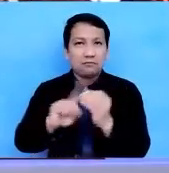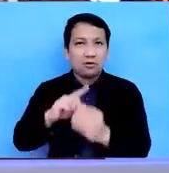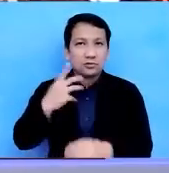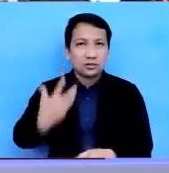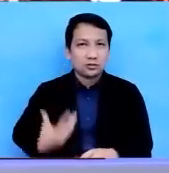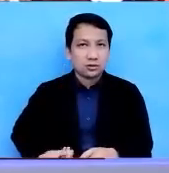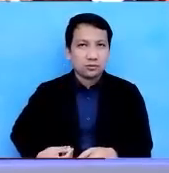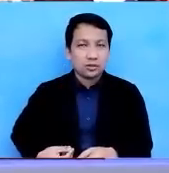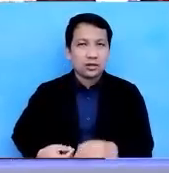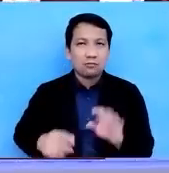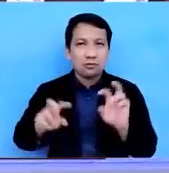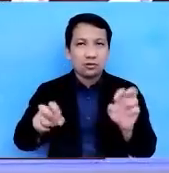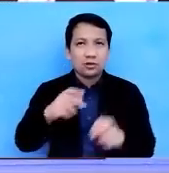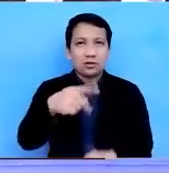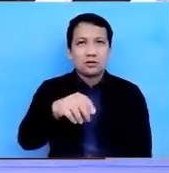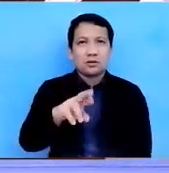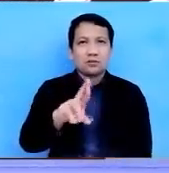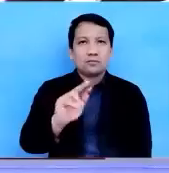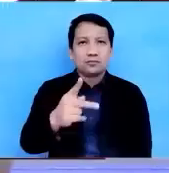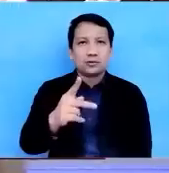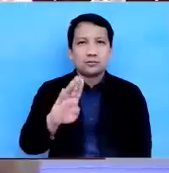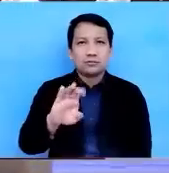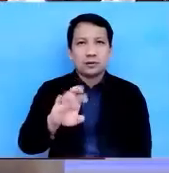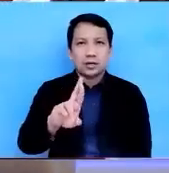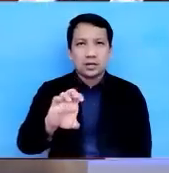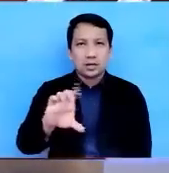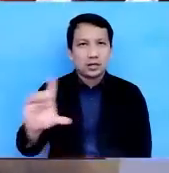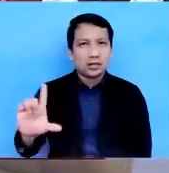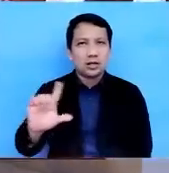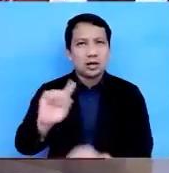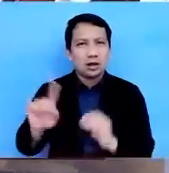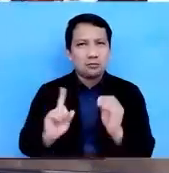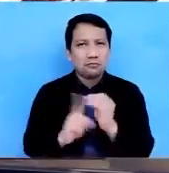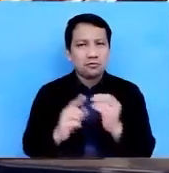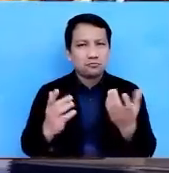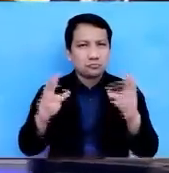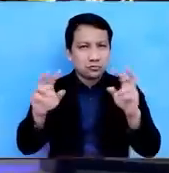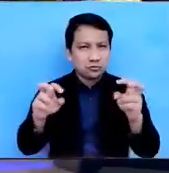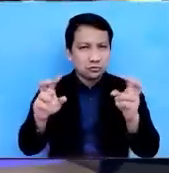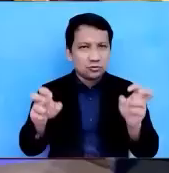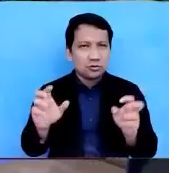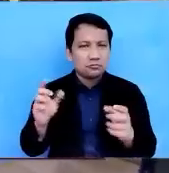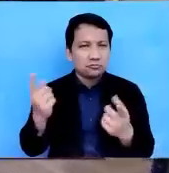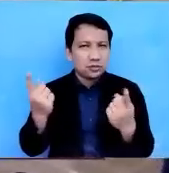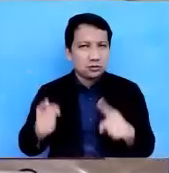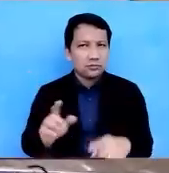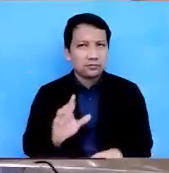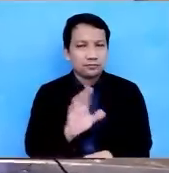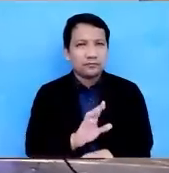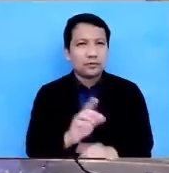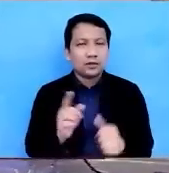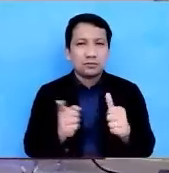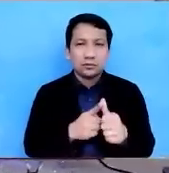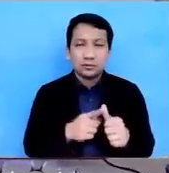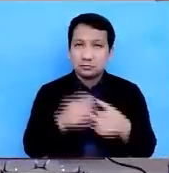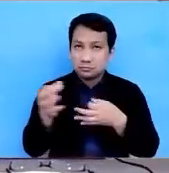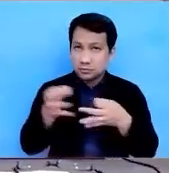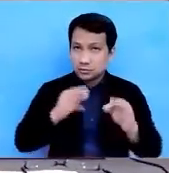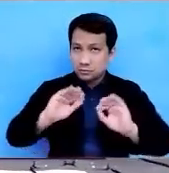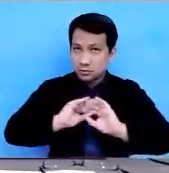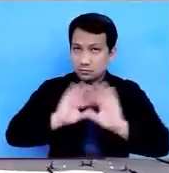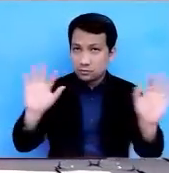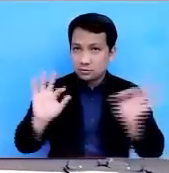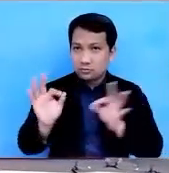barrel scam. Paano nangyari yun? At ano na ba nangyari sa binansagang pork barrel queen? Una po, para malinaw, wala